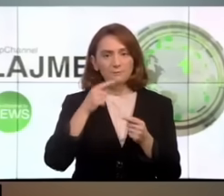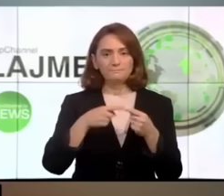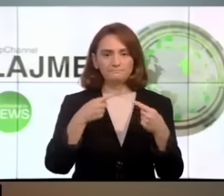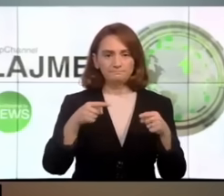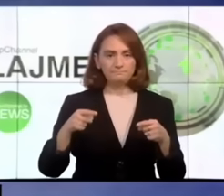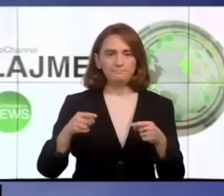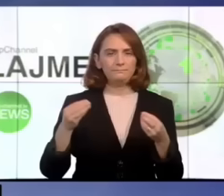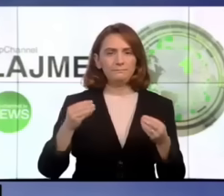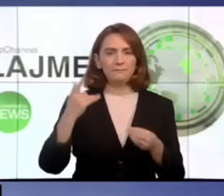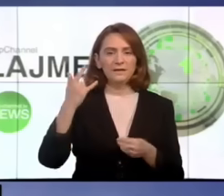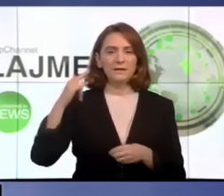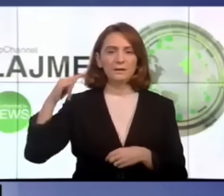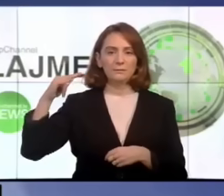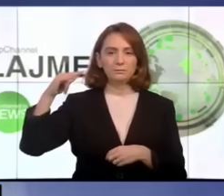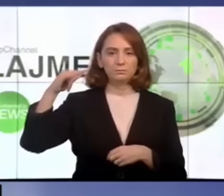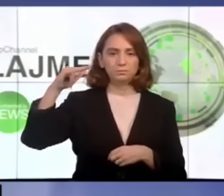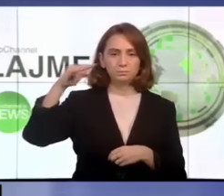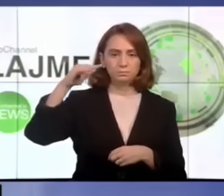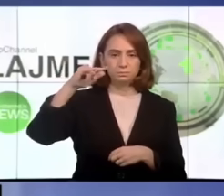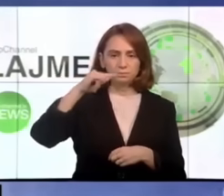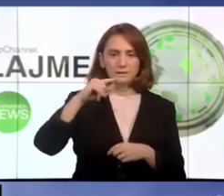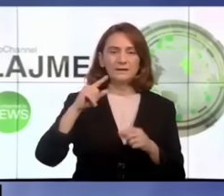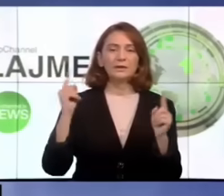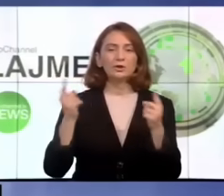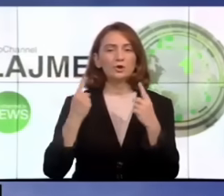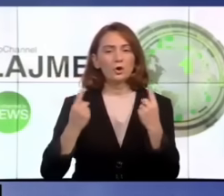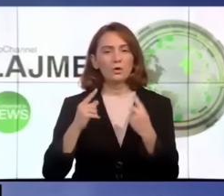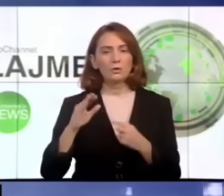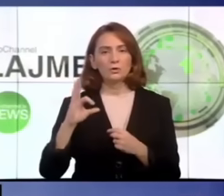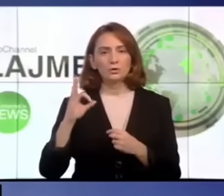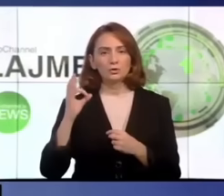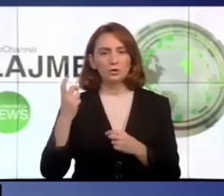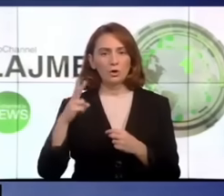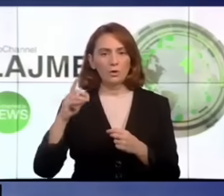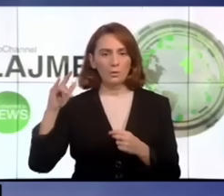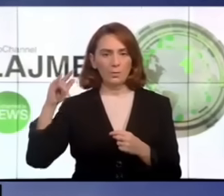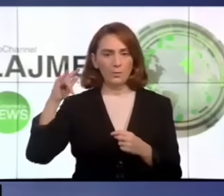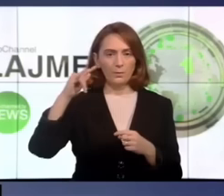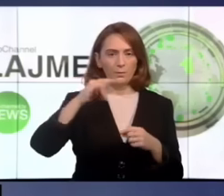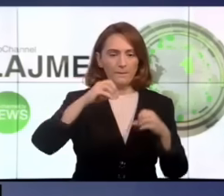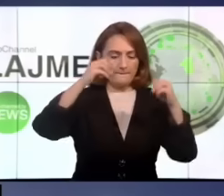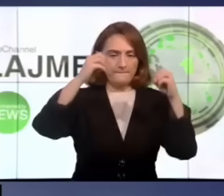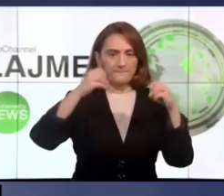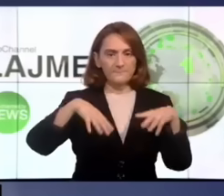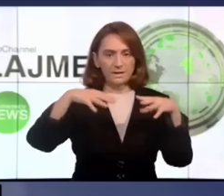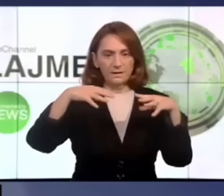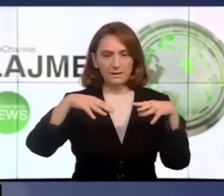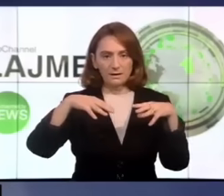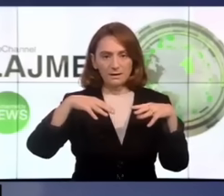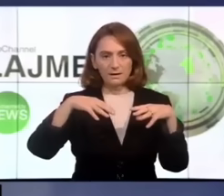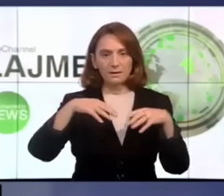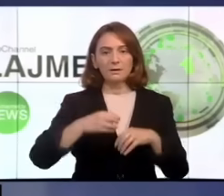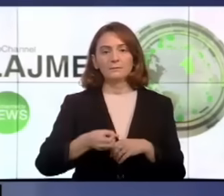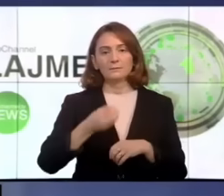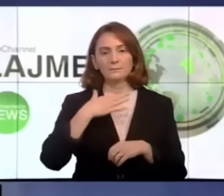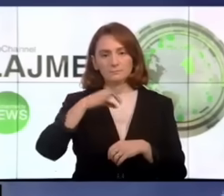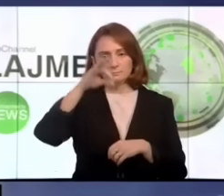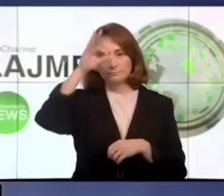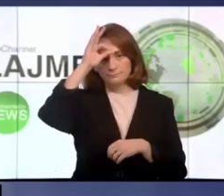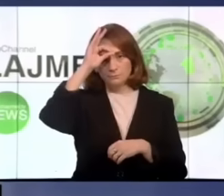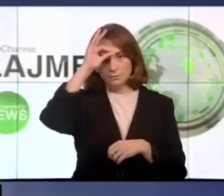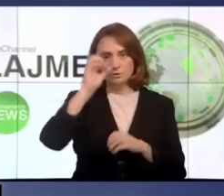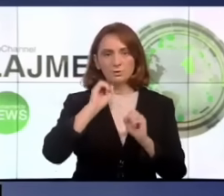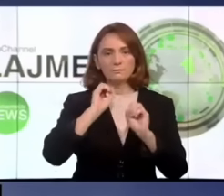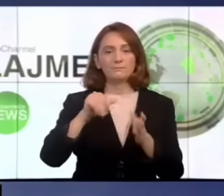burgut, mbrëmjen e së ejntes. Pasi u identifikua mjeti fluturues, u njoftuan me njerë forcat e sigurisë të IEVP